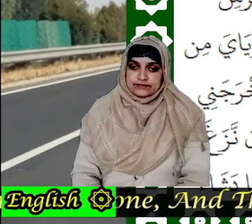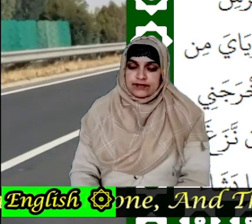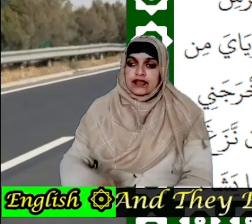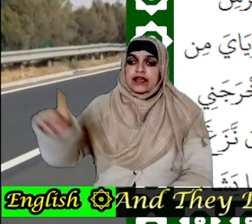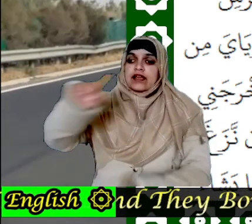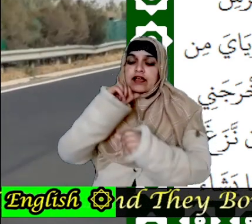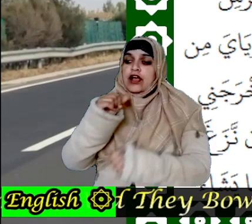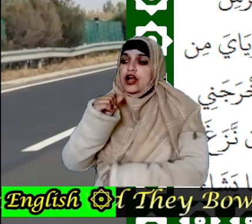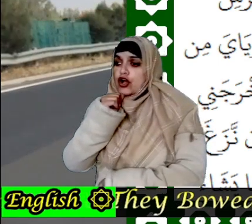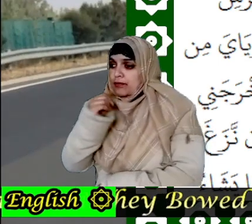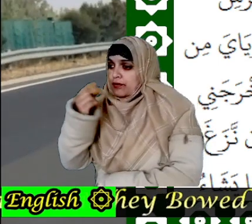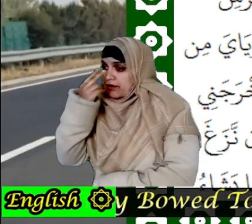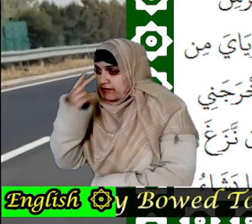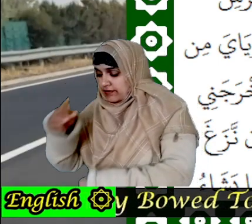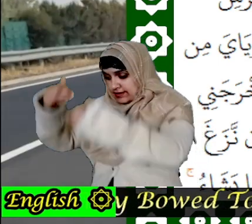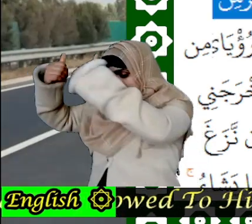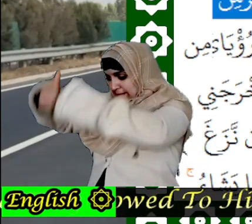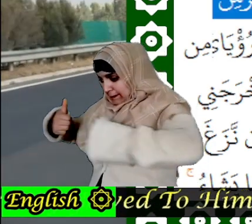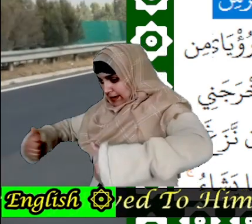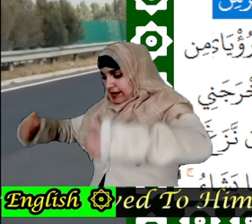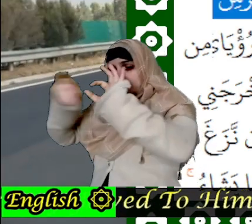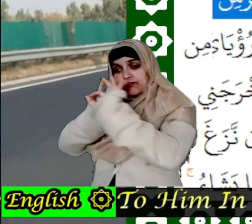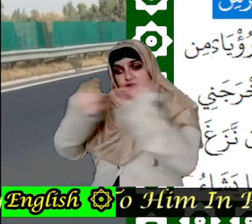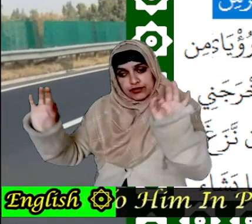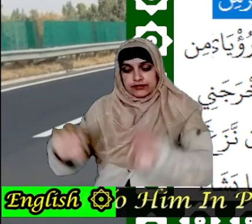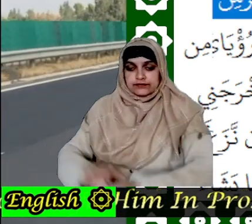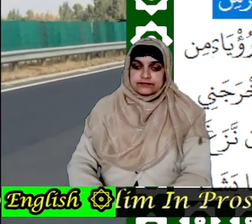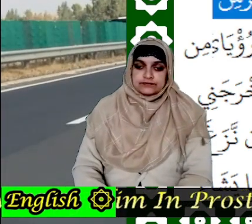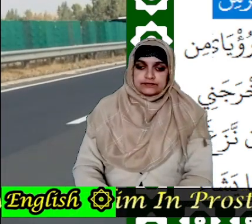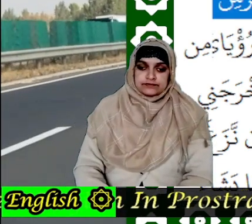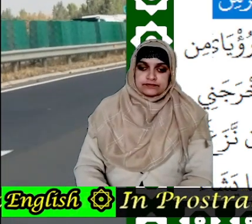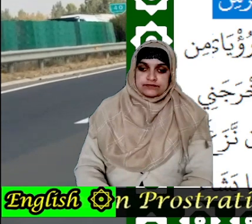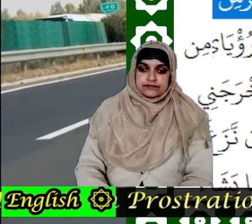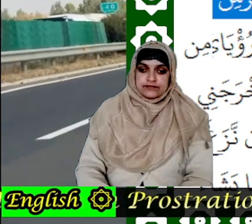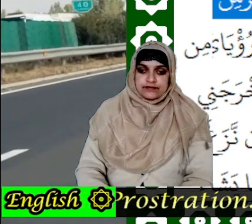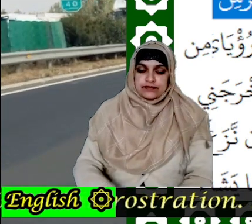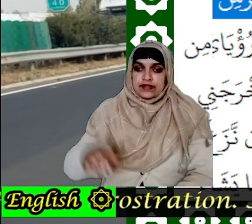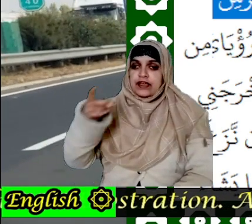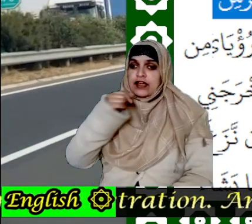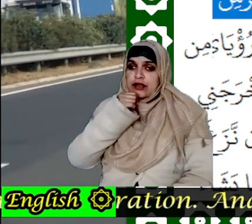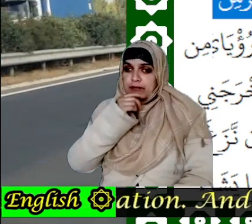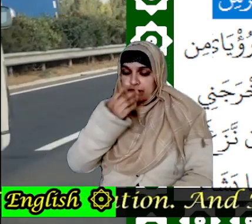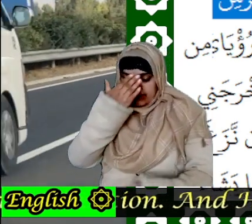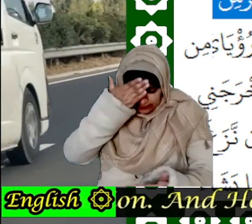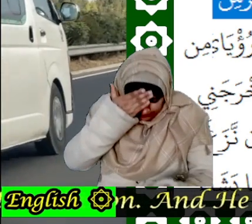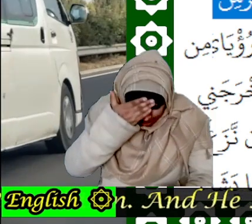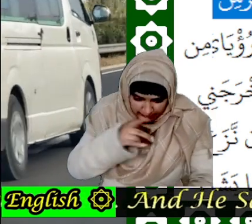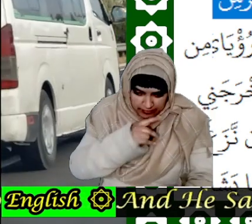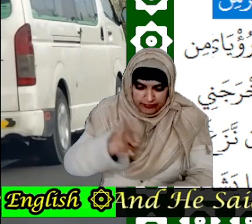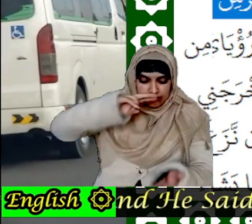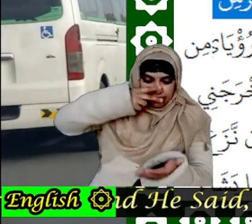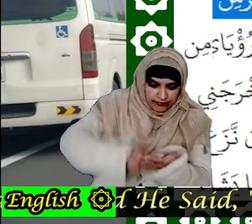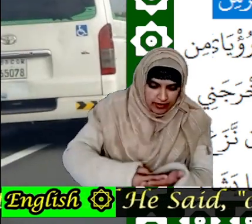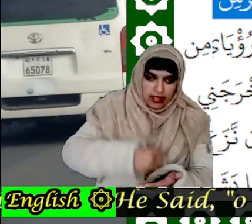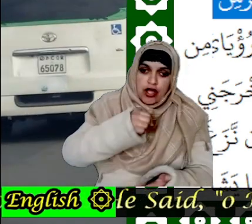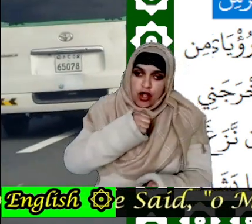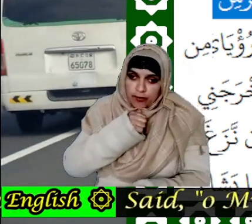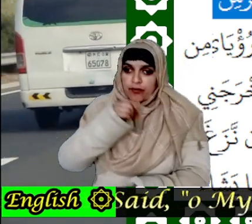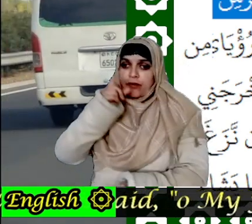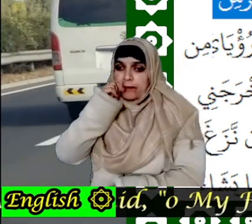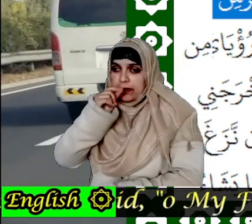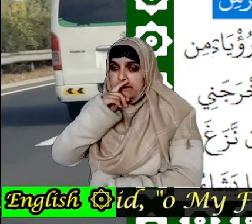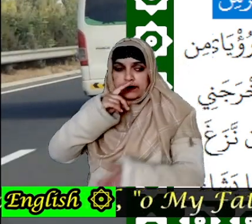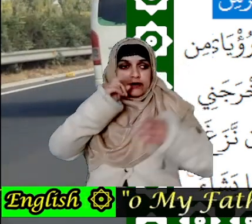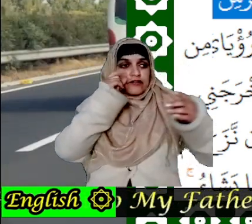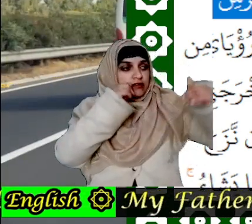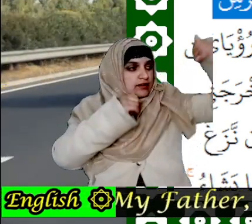قبقر أتنيفي أقوم منامت أركسنك شرئا يوسف كيستي إلى يعقوب